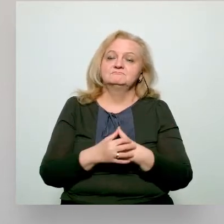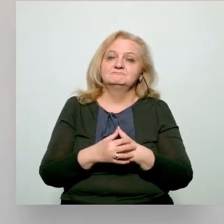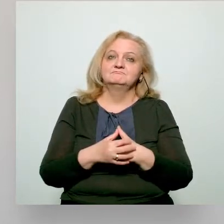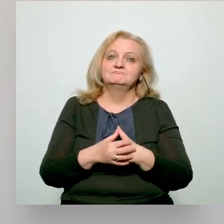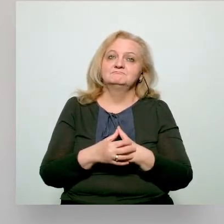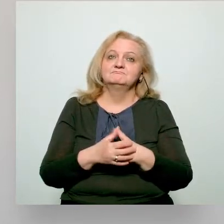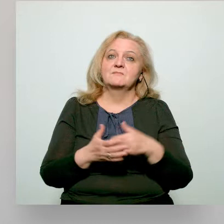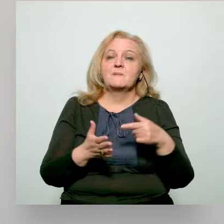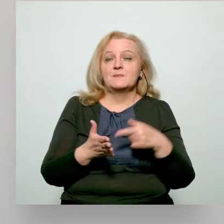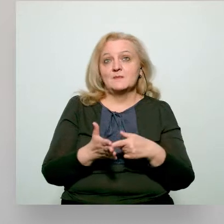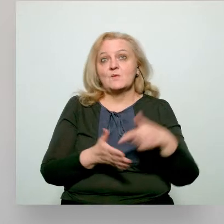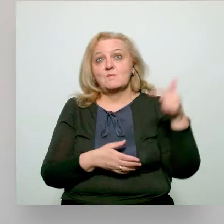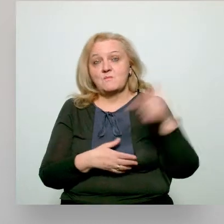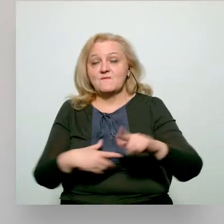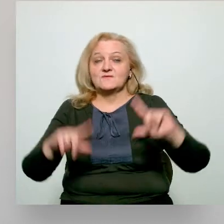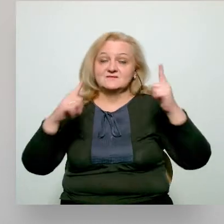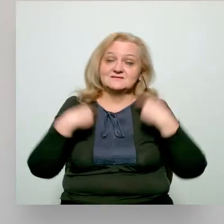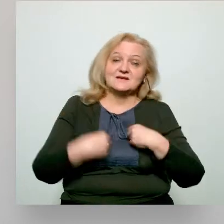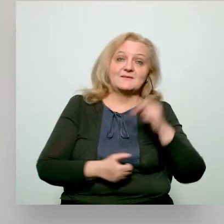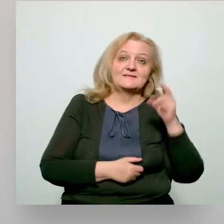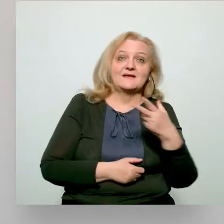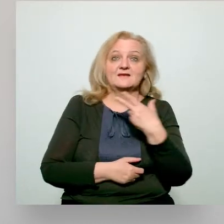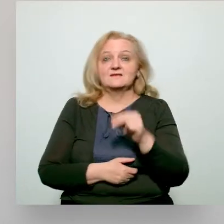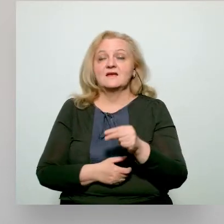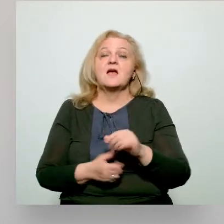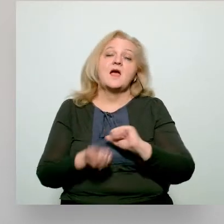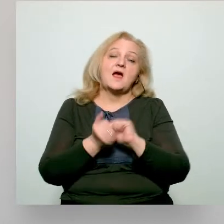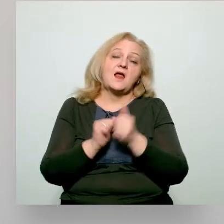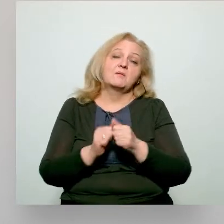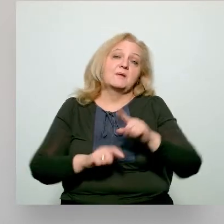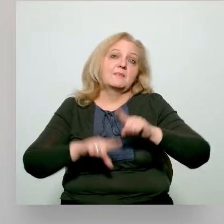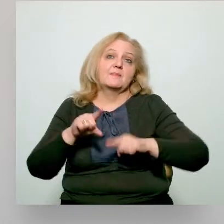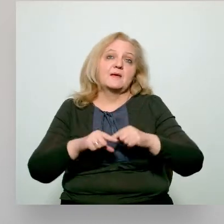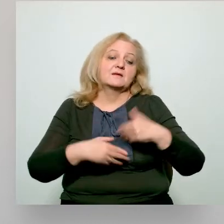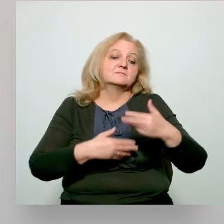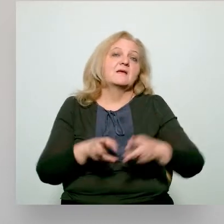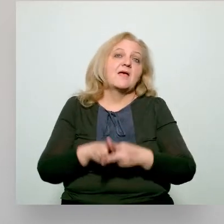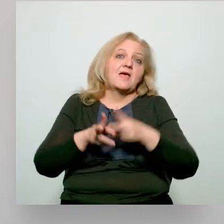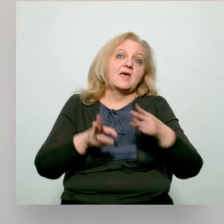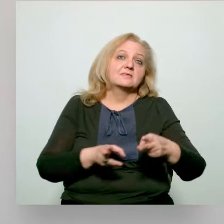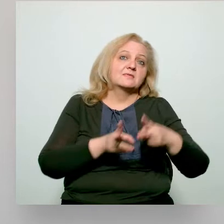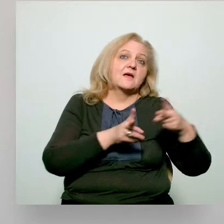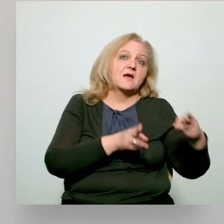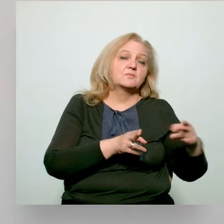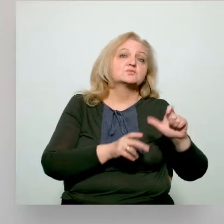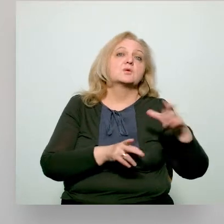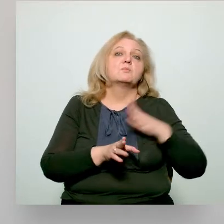nie, czy to jest, powinno nas zaskakiwać, czy nie? Czy jest naturalną konsekwencją właśnie jakichś etapów, które